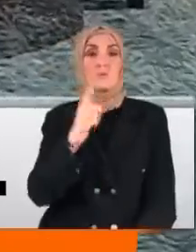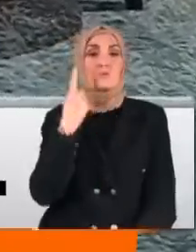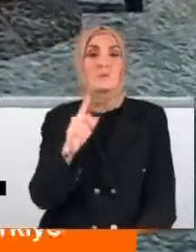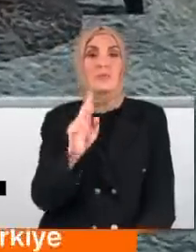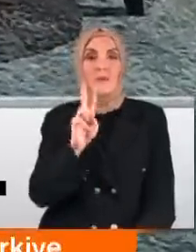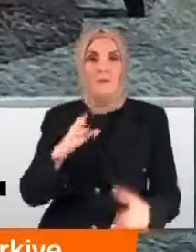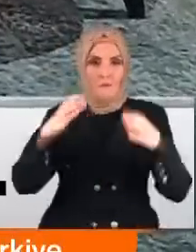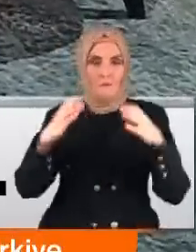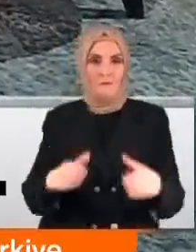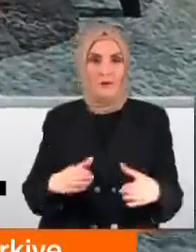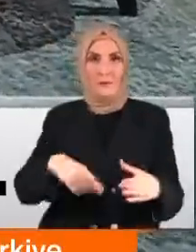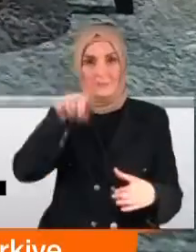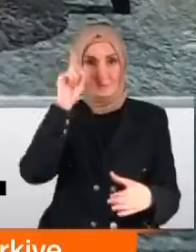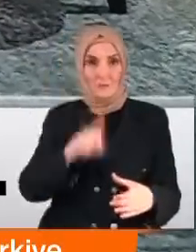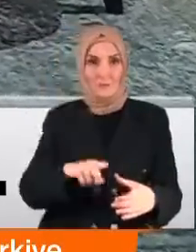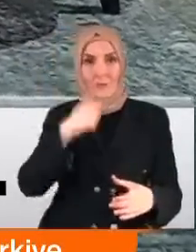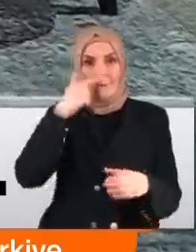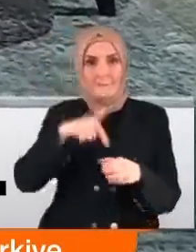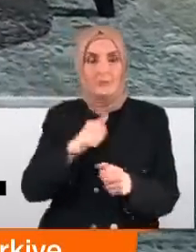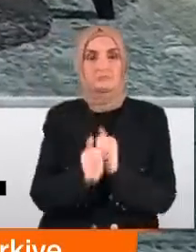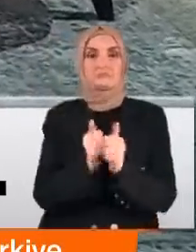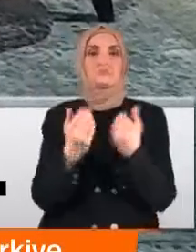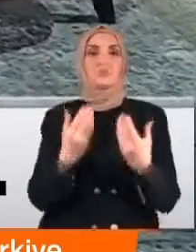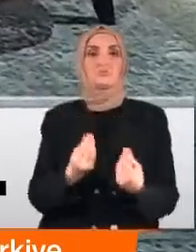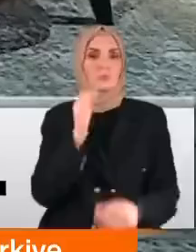üreteceğiz. Bu muhteşem bir zenginlik.